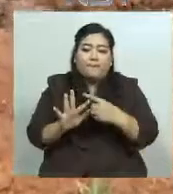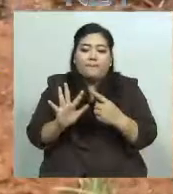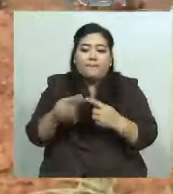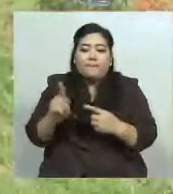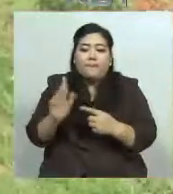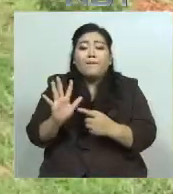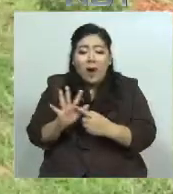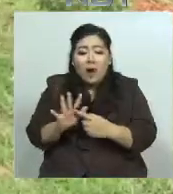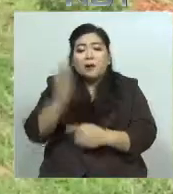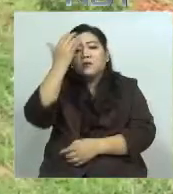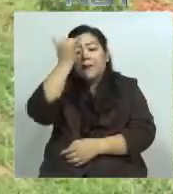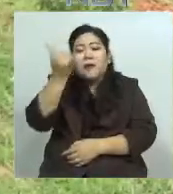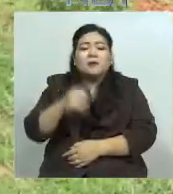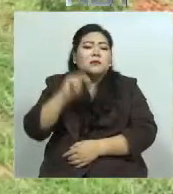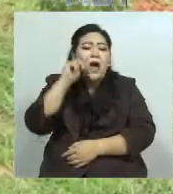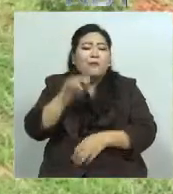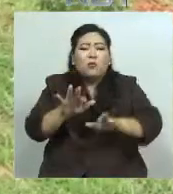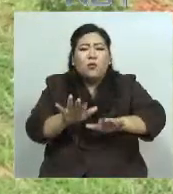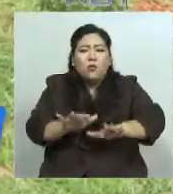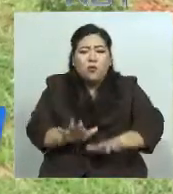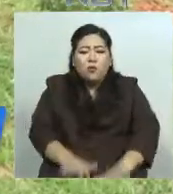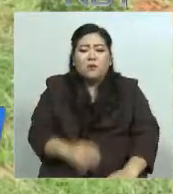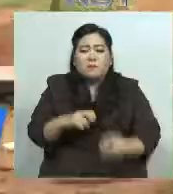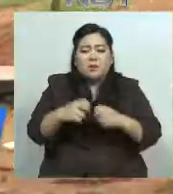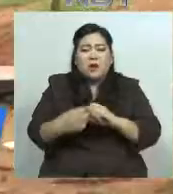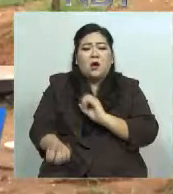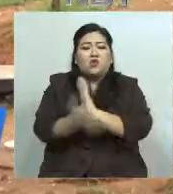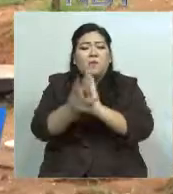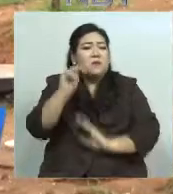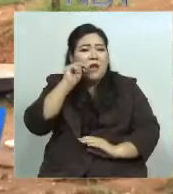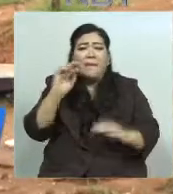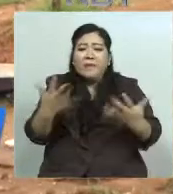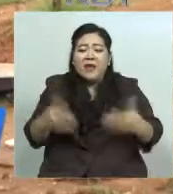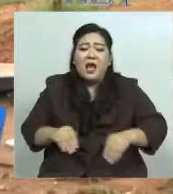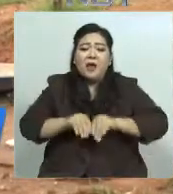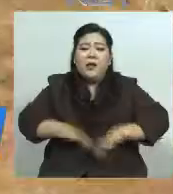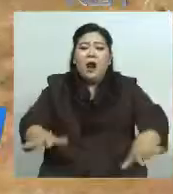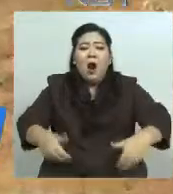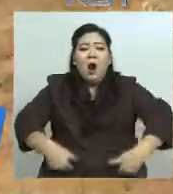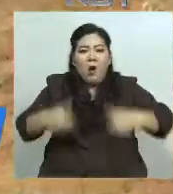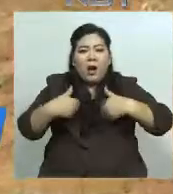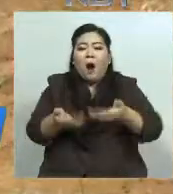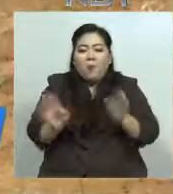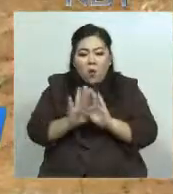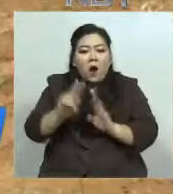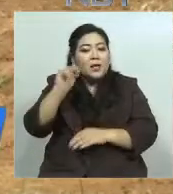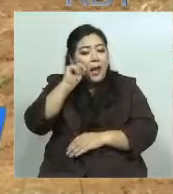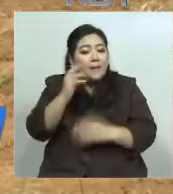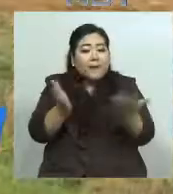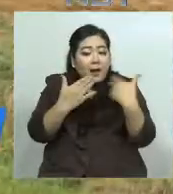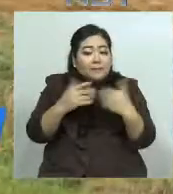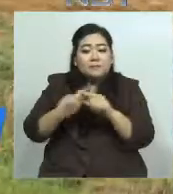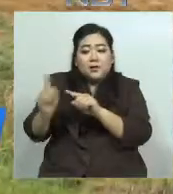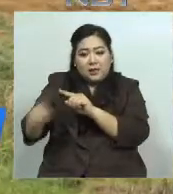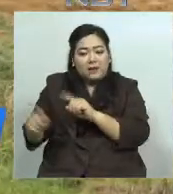ลงต่อเนื่องจนส่งผลกระทบในการผลิตน้ำประปาที่จะส่งให้ใช้ในครัวเรือนพื้นที่ตำบลโคกส